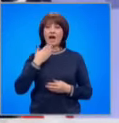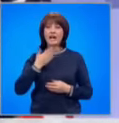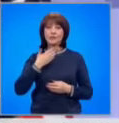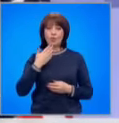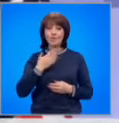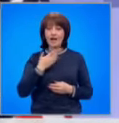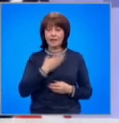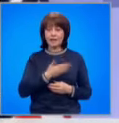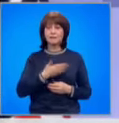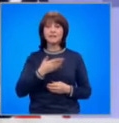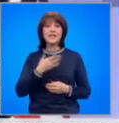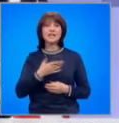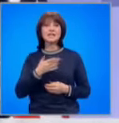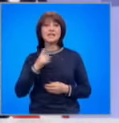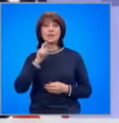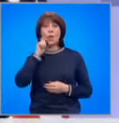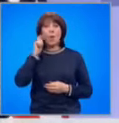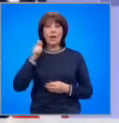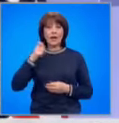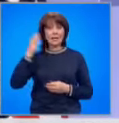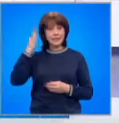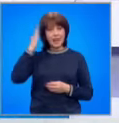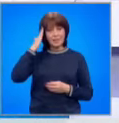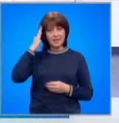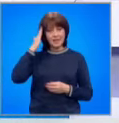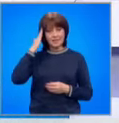американския министър на отбраната Лойд Остин.